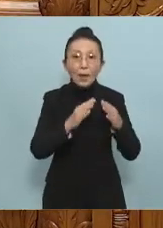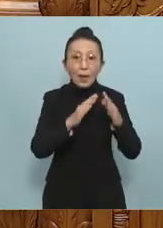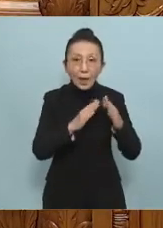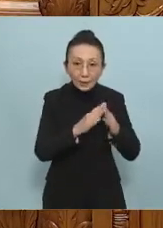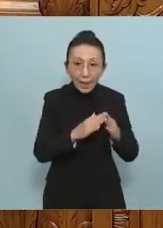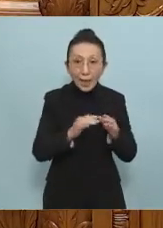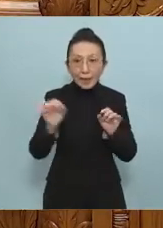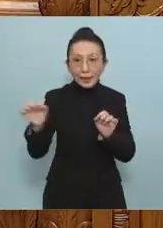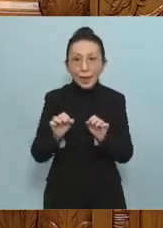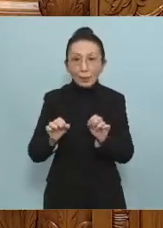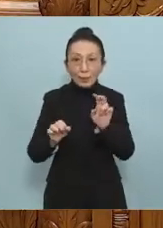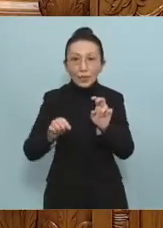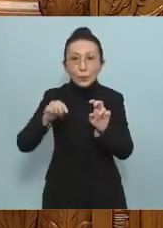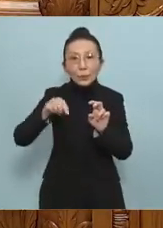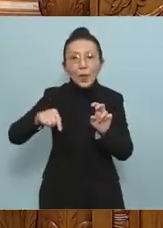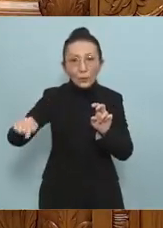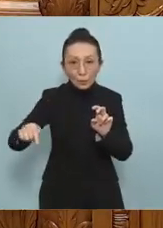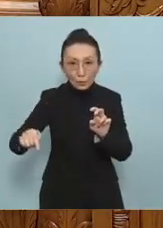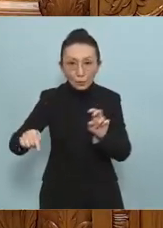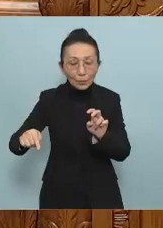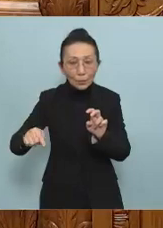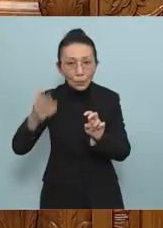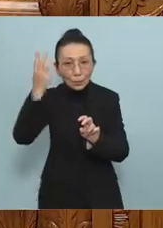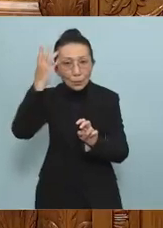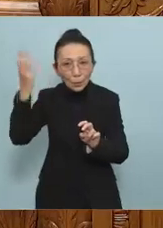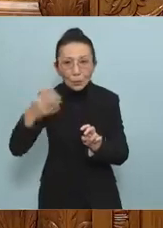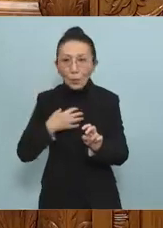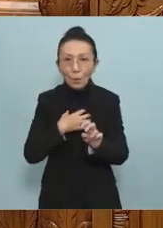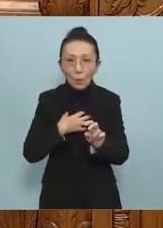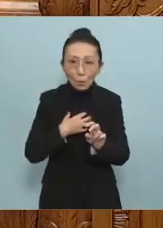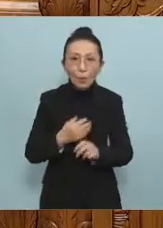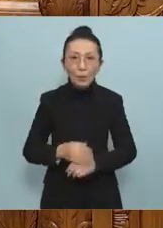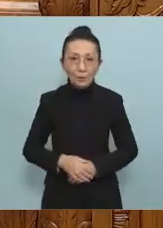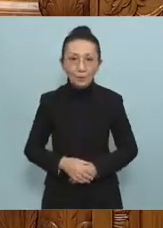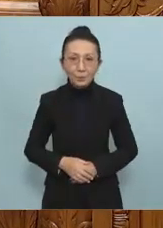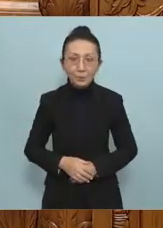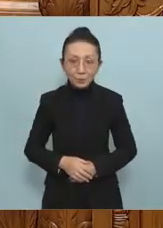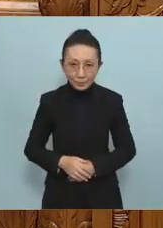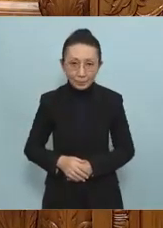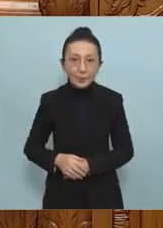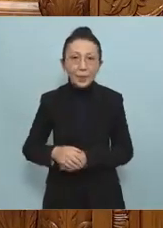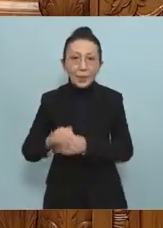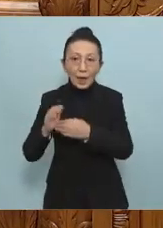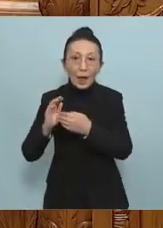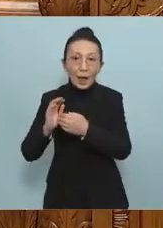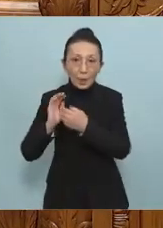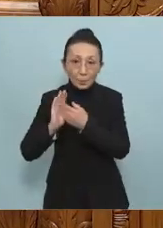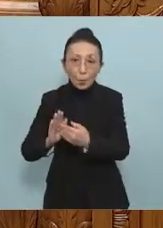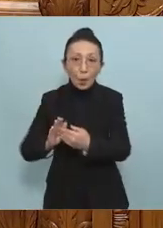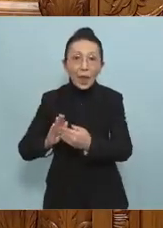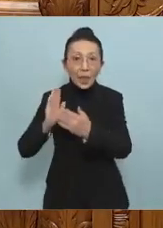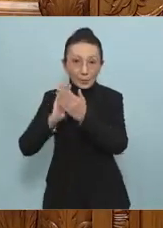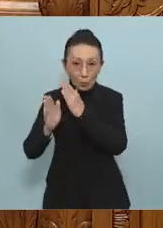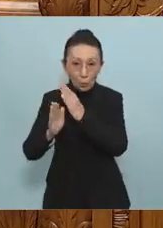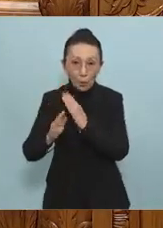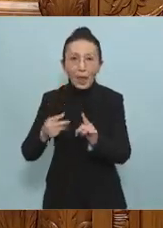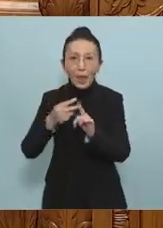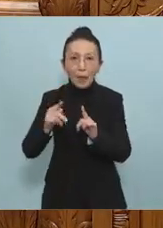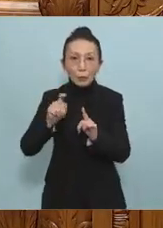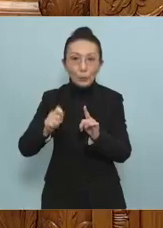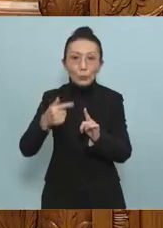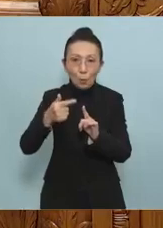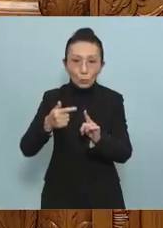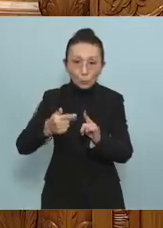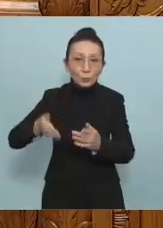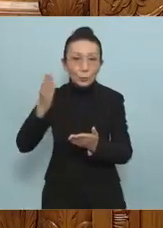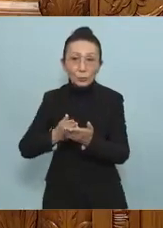一歩間違えば大惨事となっていました。防衛省は翌日、F-16 の飛行中止を米軍に要求、しか